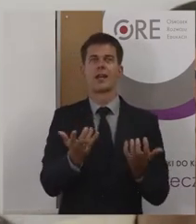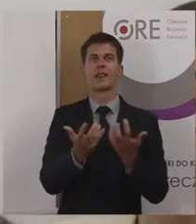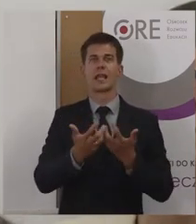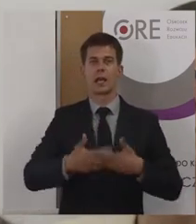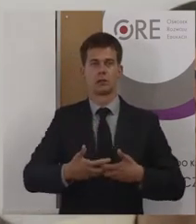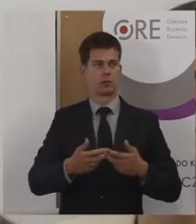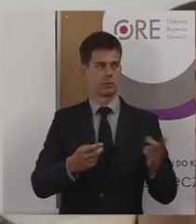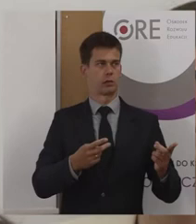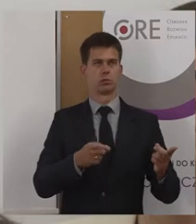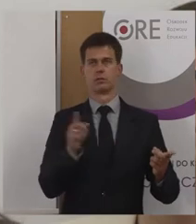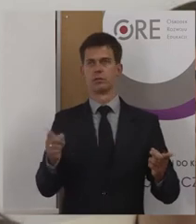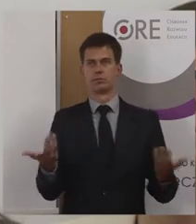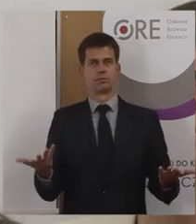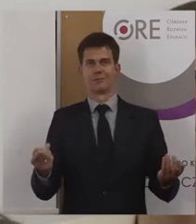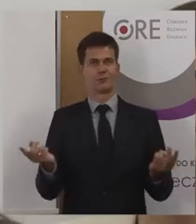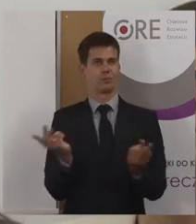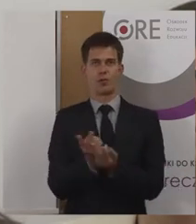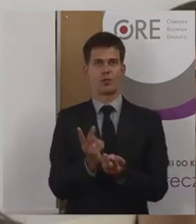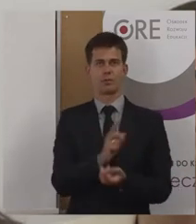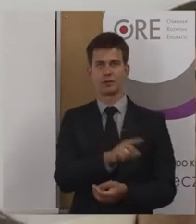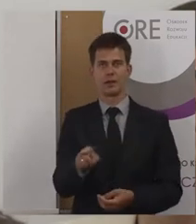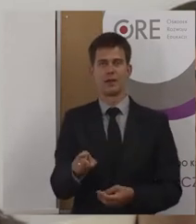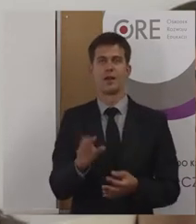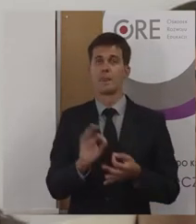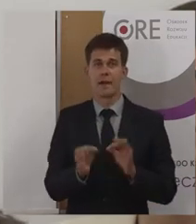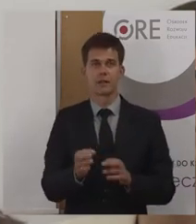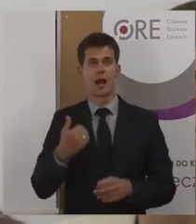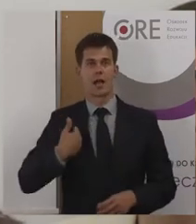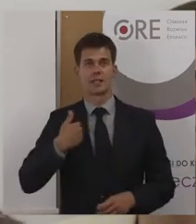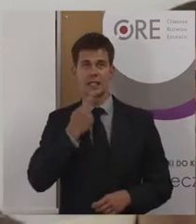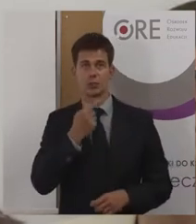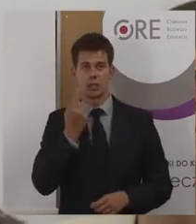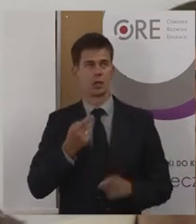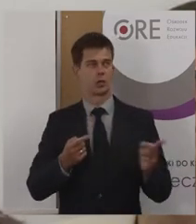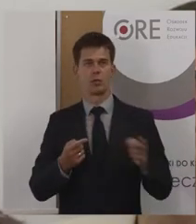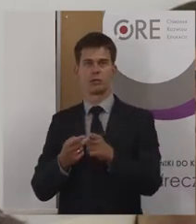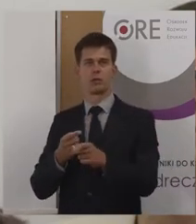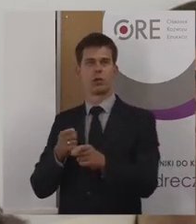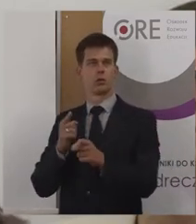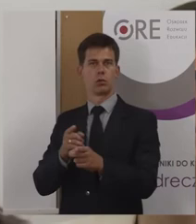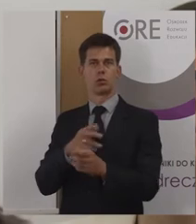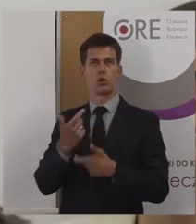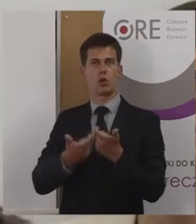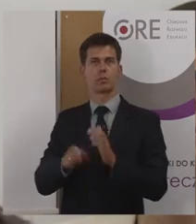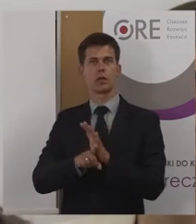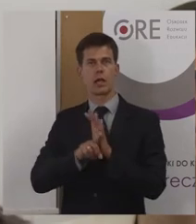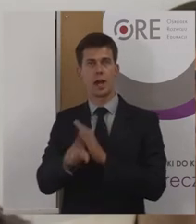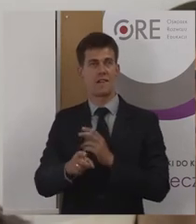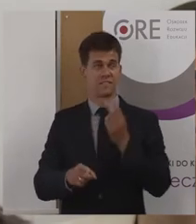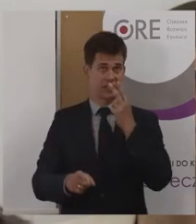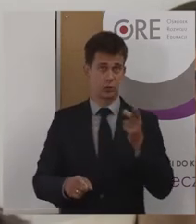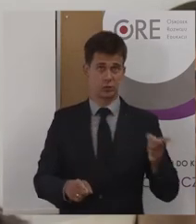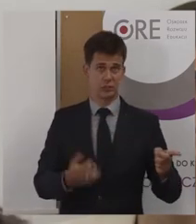się, że większość tych pomocy dydaktycznych, łącznie z rysunkami dotykowymi, które robimy, są fantastycznie przyjmowane przez dzieci